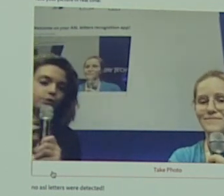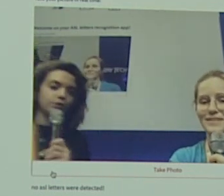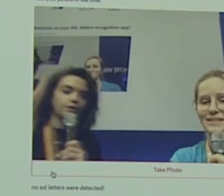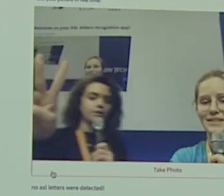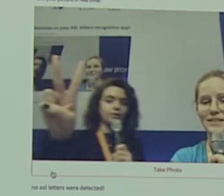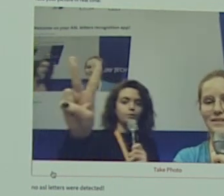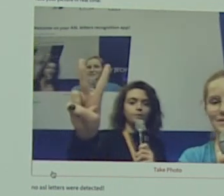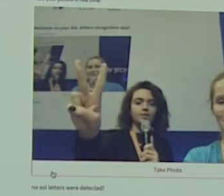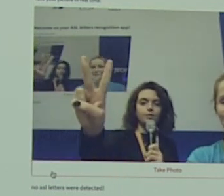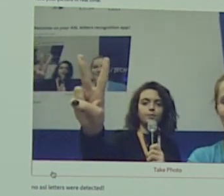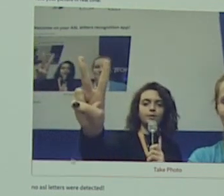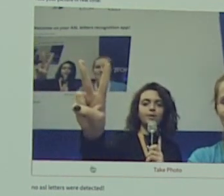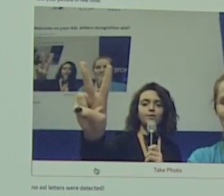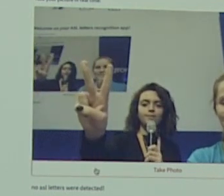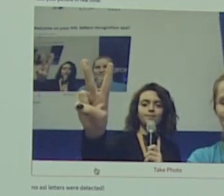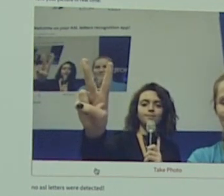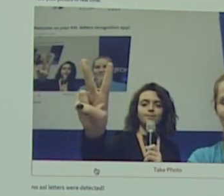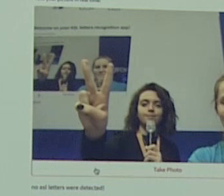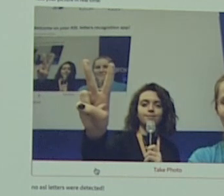change. Je vais me baser sur ma main droite.